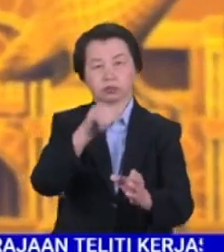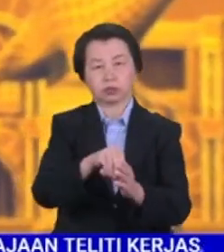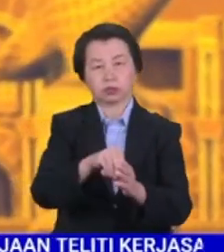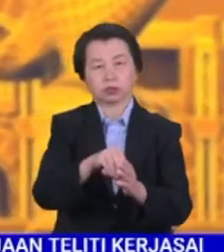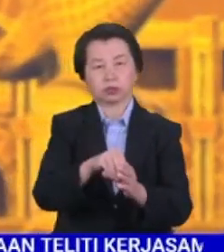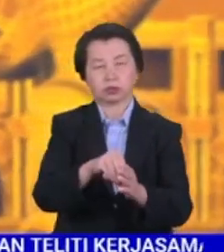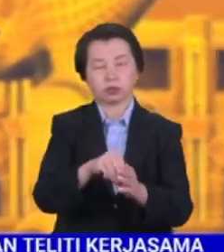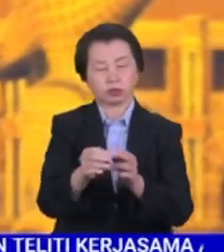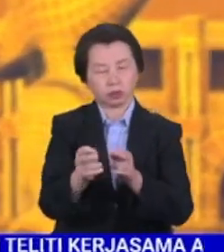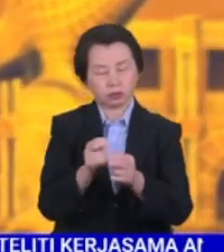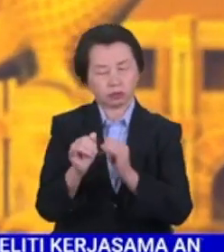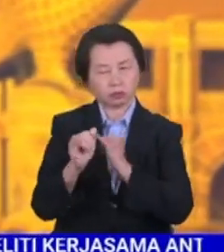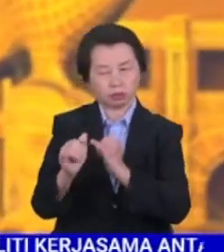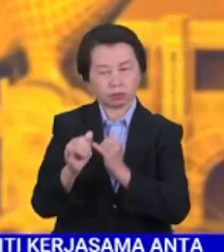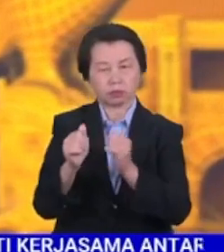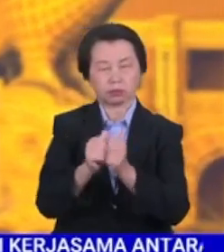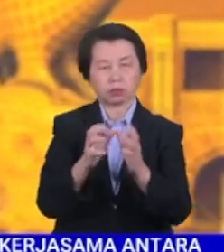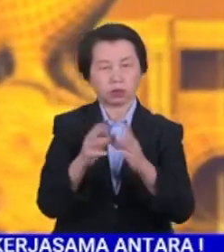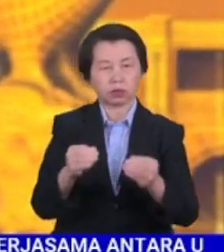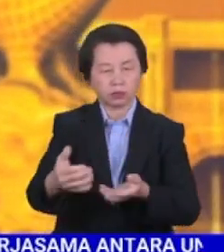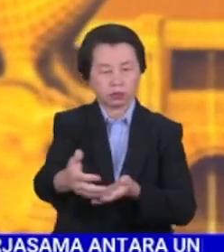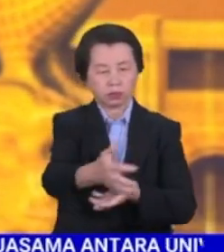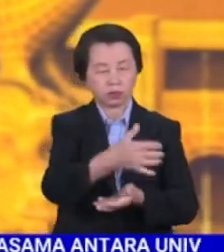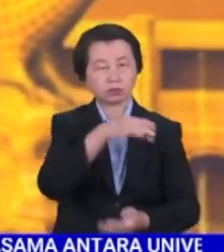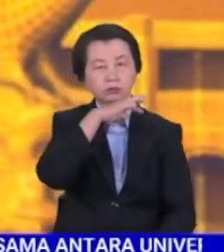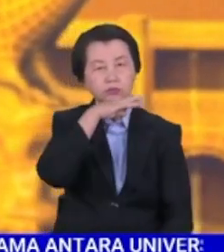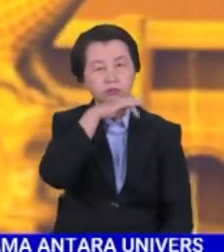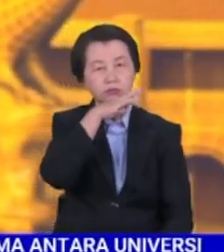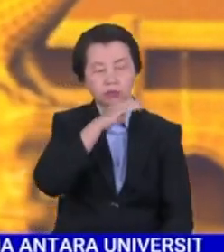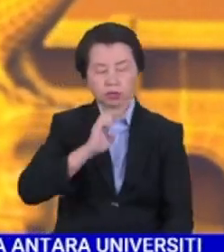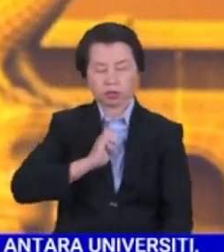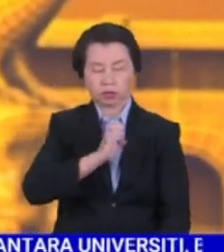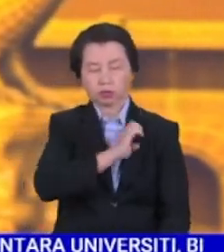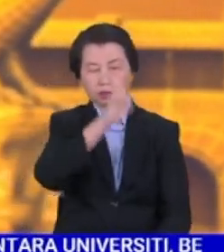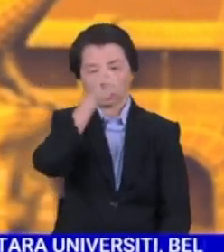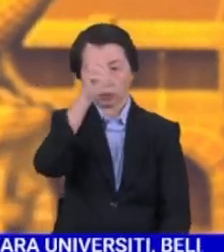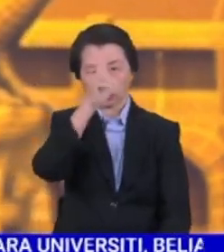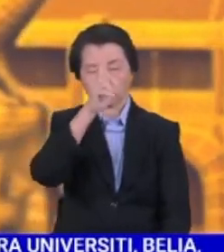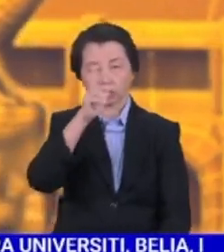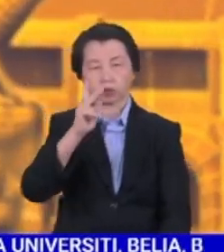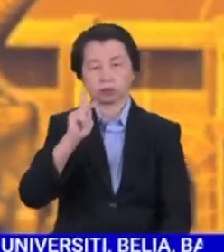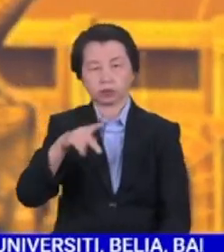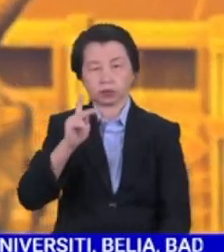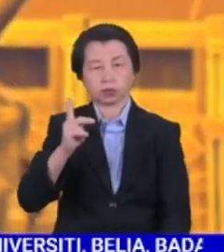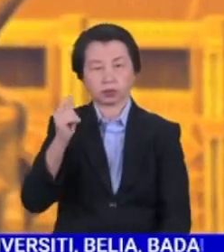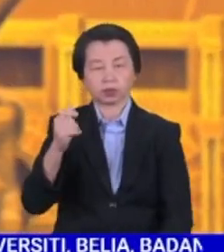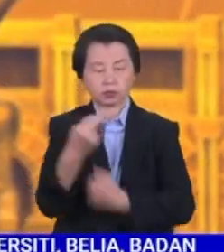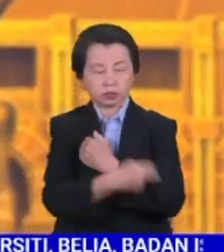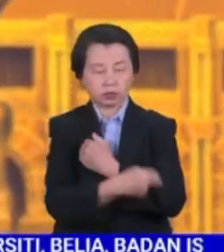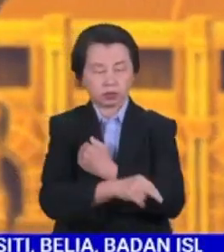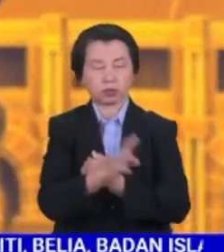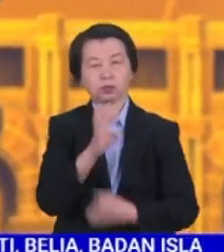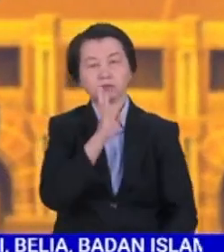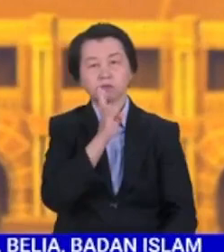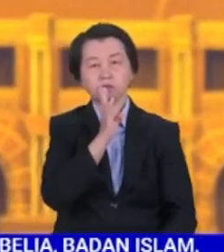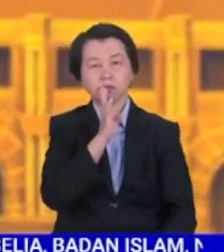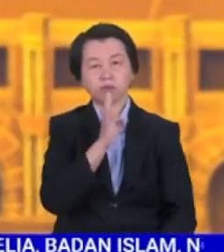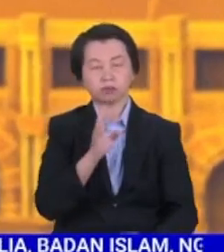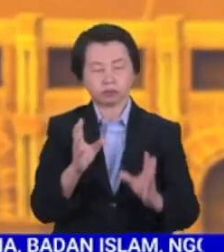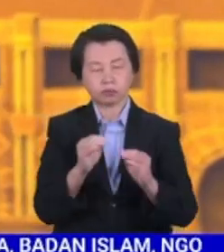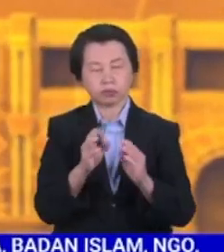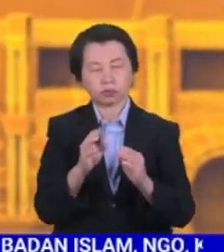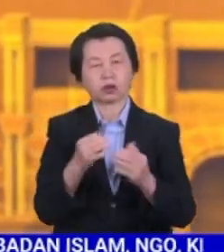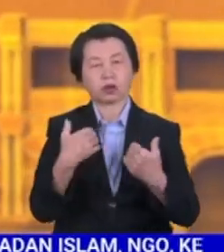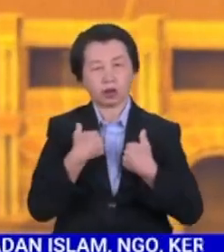sesi libat urus bagi menyelesaikan isu kutipan sampah. Esko Kerajaan Tempatan dan Alam Sekitar Negeri, Datuk Zaidi Atam berkata pertemuan